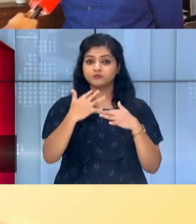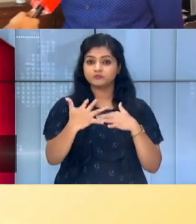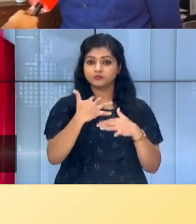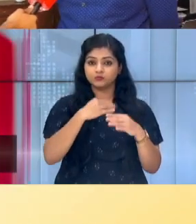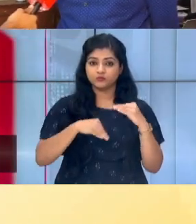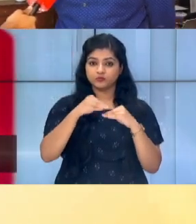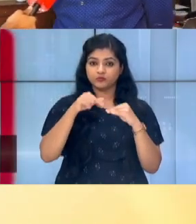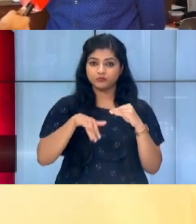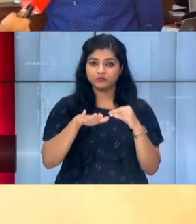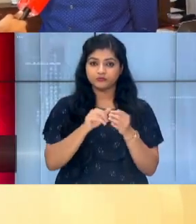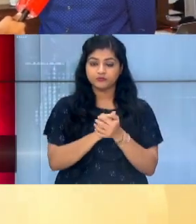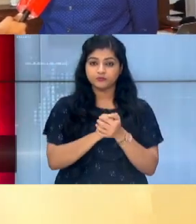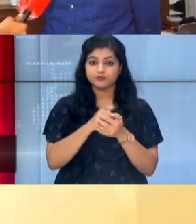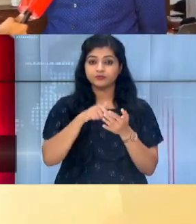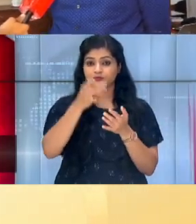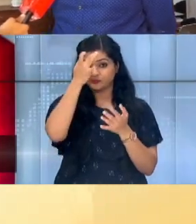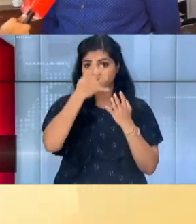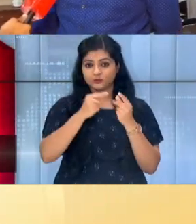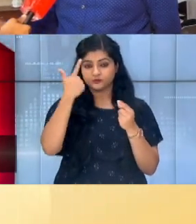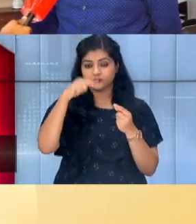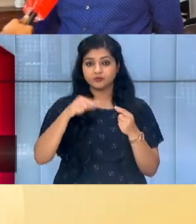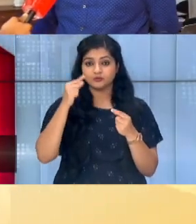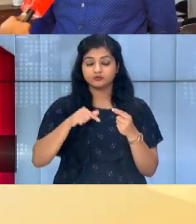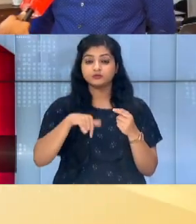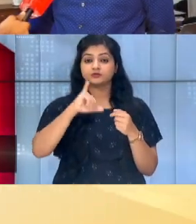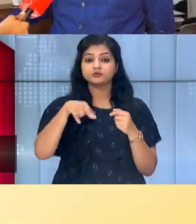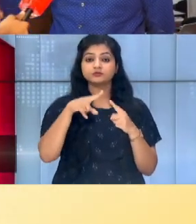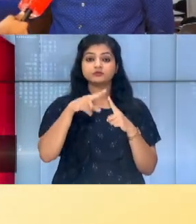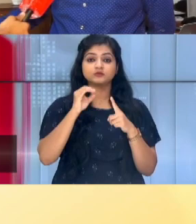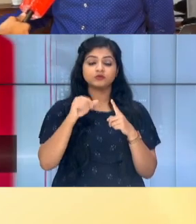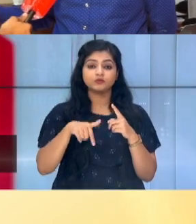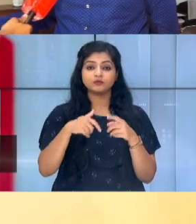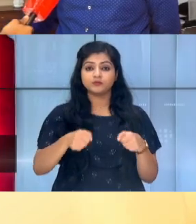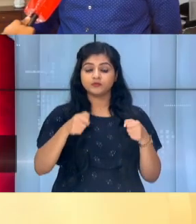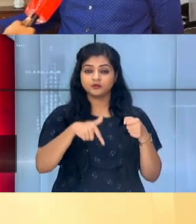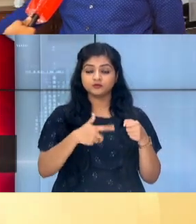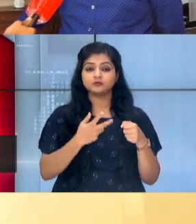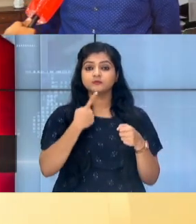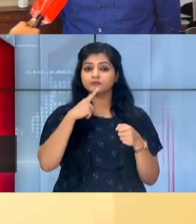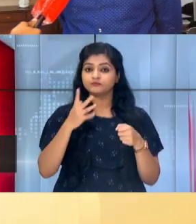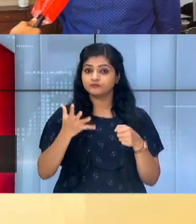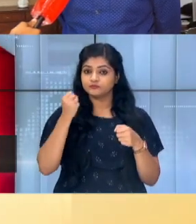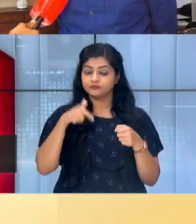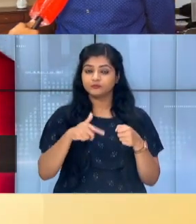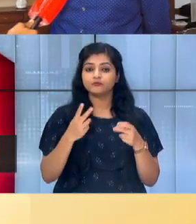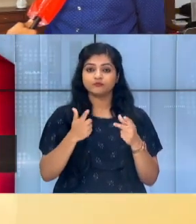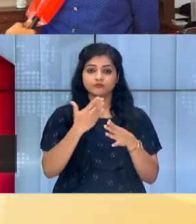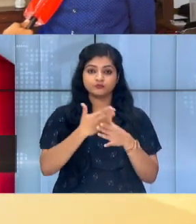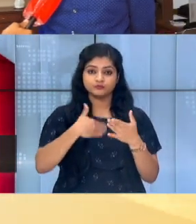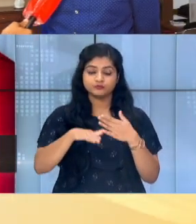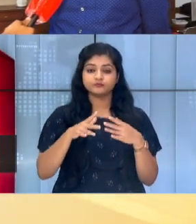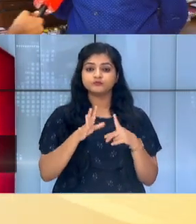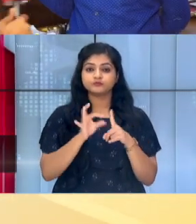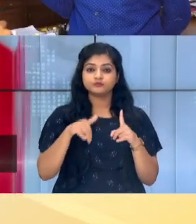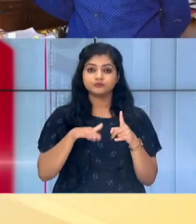വരുന്നുണ്ട്. സോ അതിനുവേണ്ടി നമ്മൾ അടിയന്തരമായിട്ട് ഈ ജിയോ ബാഗ്സിൻ്റെ വർക്ക്സ് എക്സ്ട്രാ പ്രപ്പോസൽസ് ഉടനെ അപ്രൂവൽ വാങ്ങി അത് നമ്മൾ ചെയ്യാനുള്ള നടപടികൾ